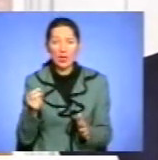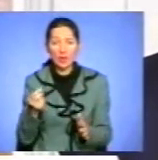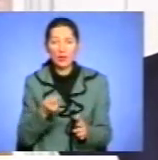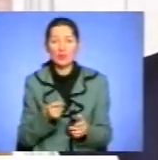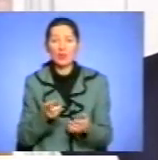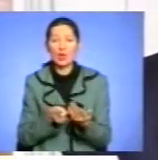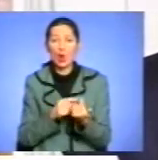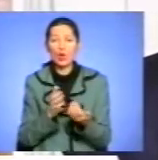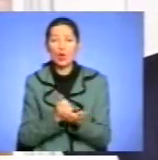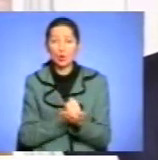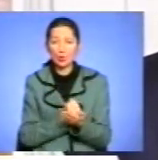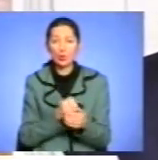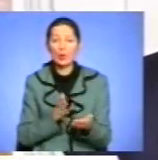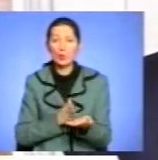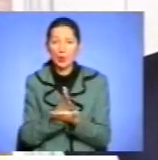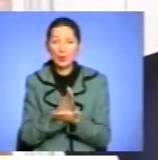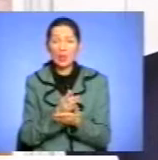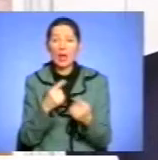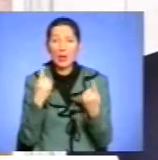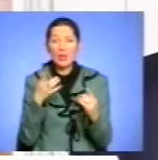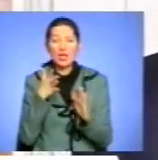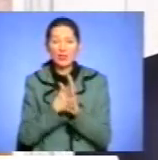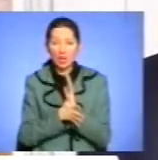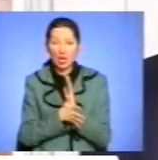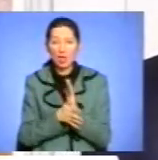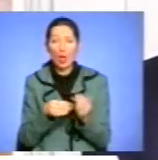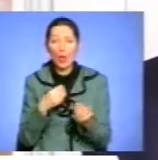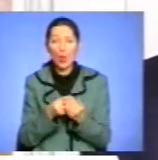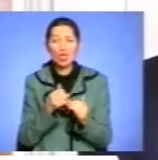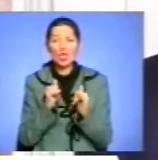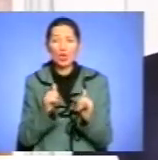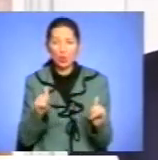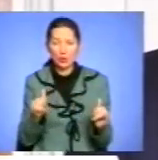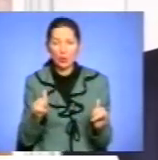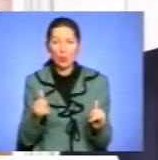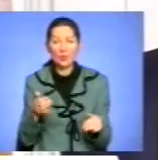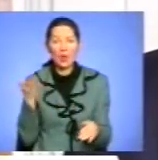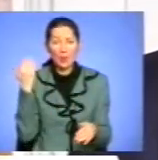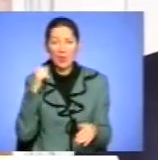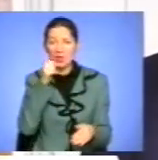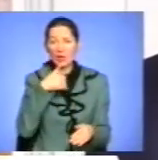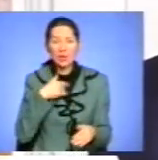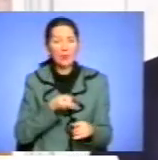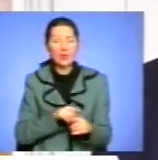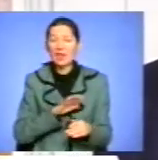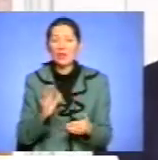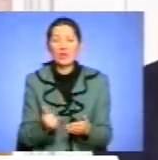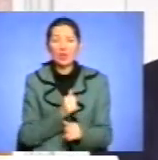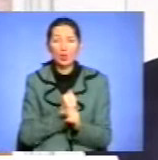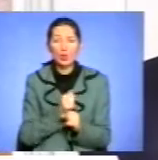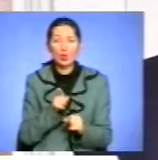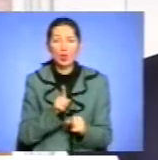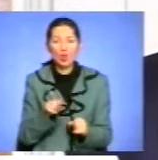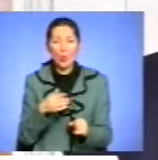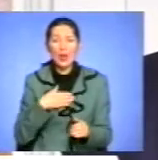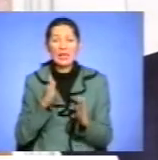ресурсу виділено спрямовано на капітальні видатки, тобто на бюджет розвитку. В попередні роки нам цього не вдавалося робити, оскільки